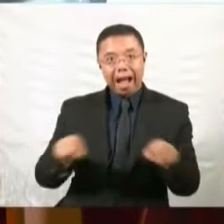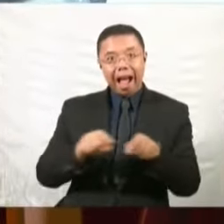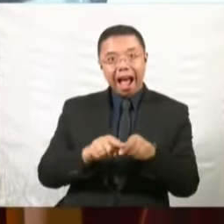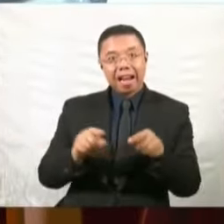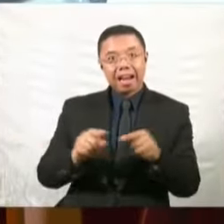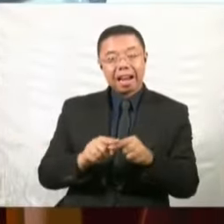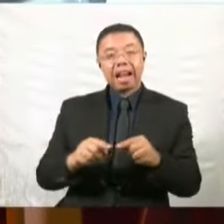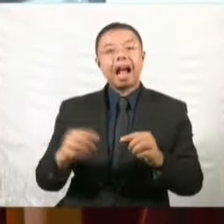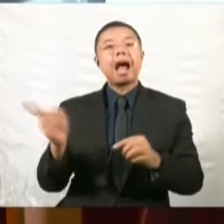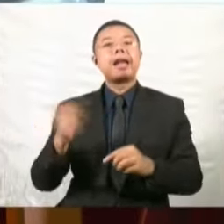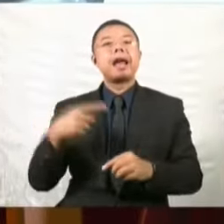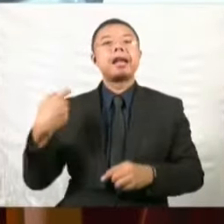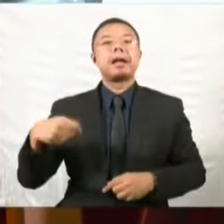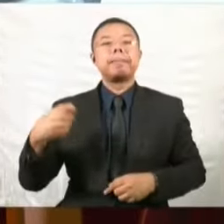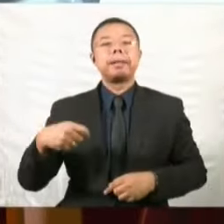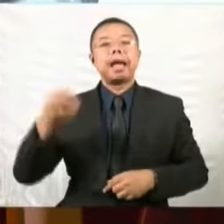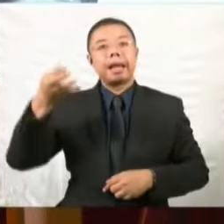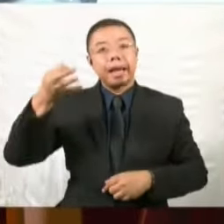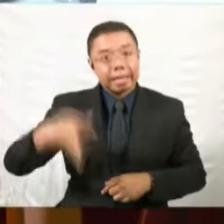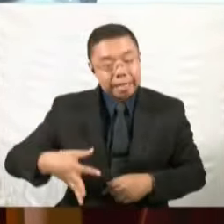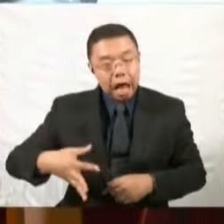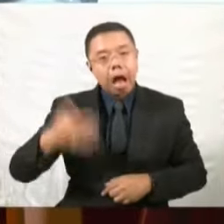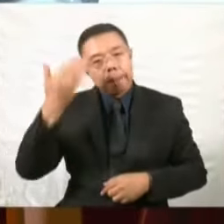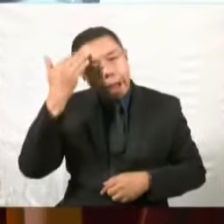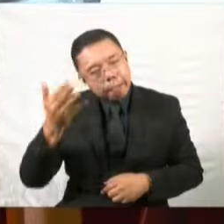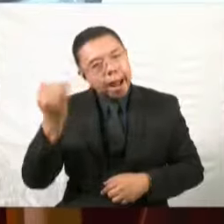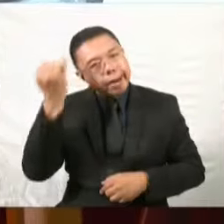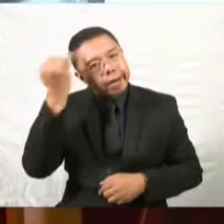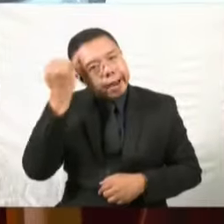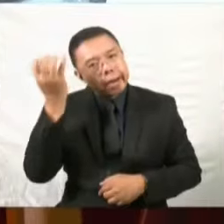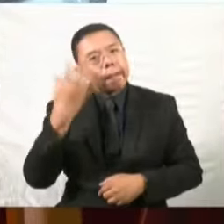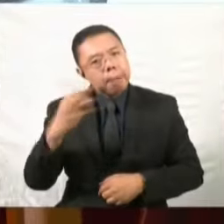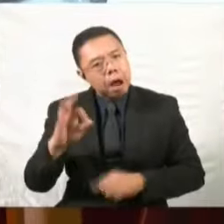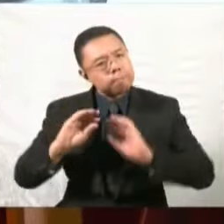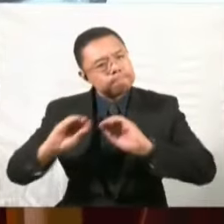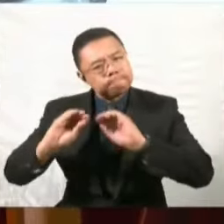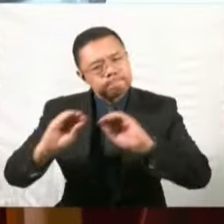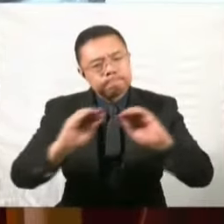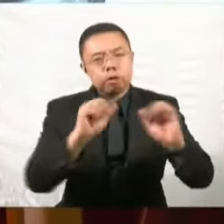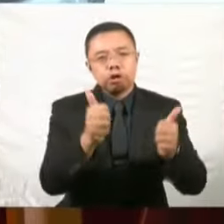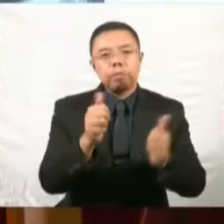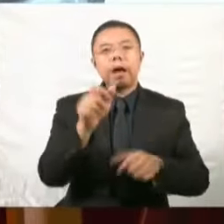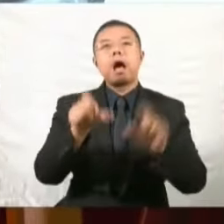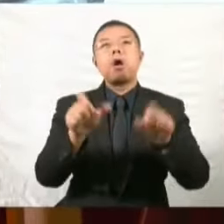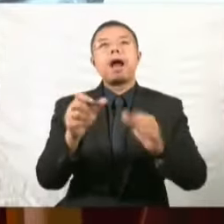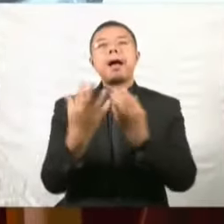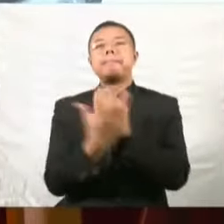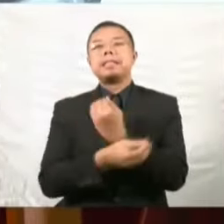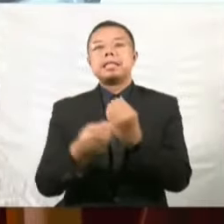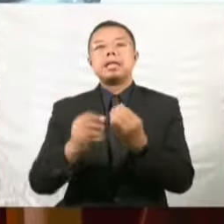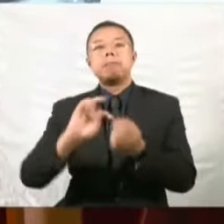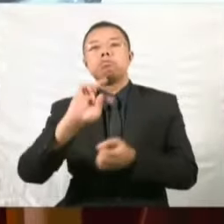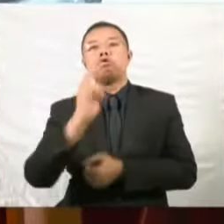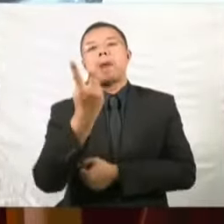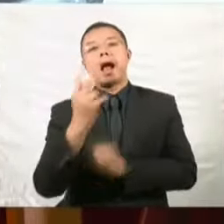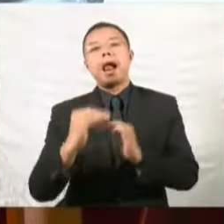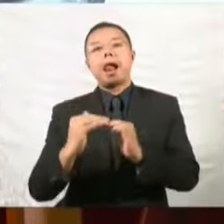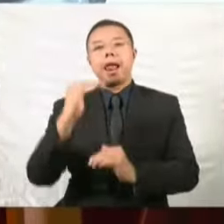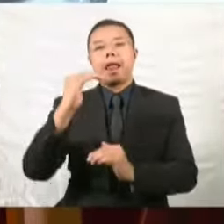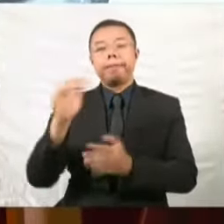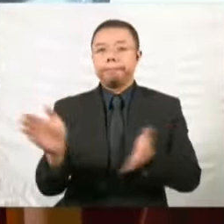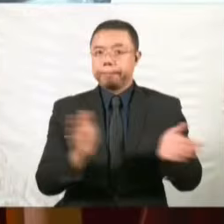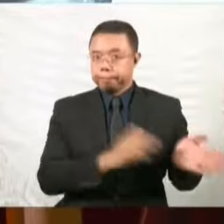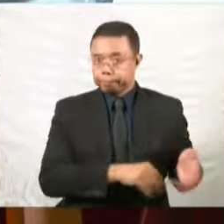tertinggi dari Kementerian Desa karena inovasi-inovasi pengentasan kemiskinan